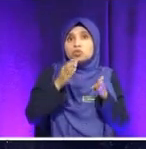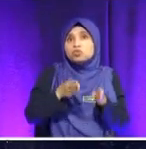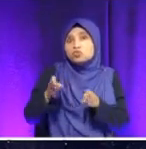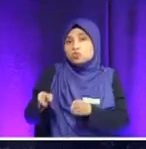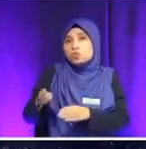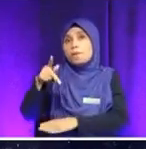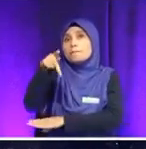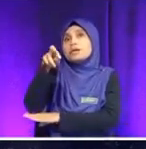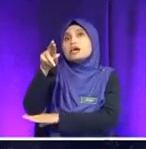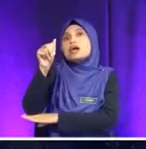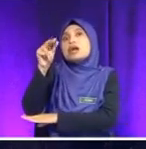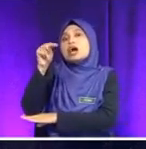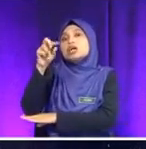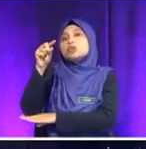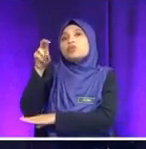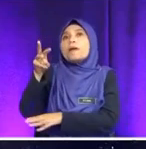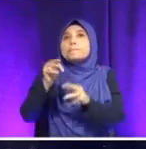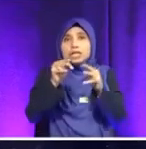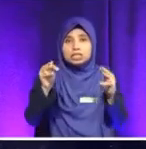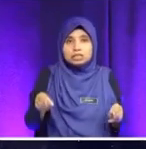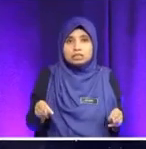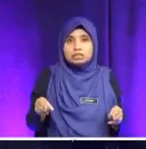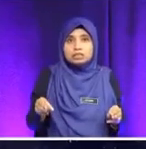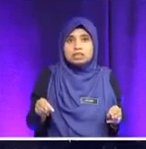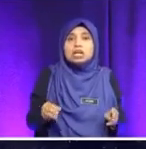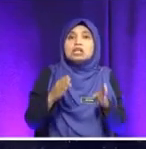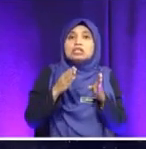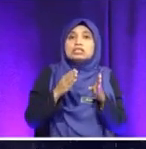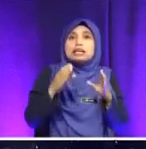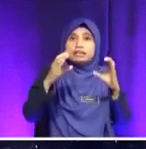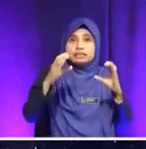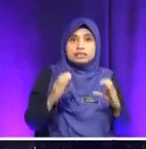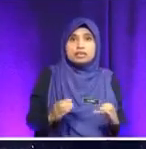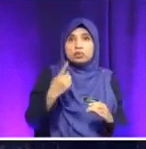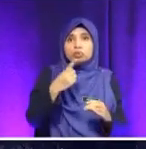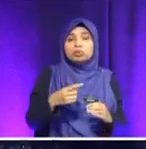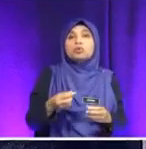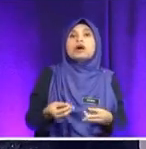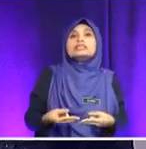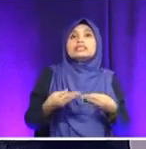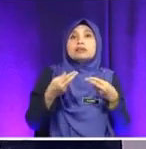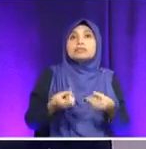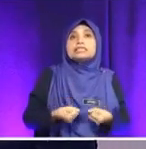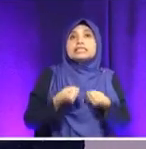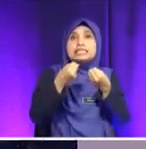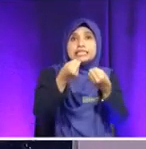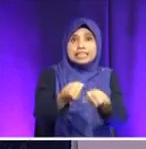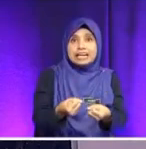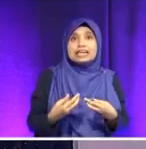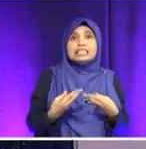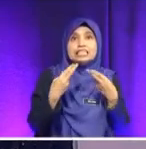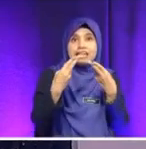peranggu meja dengan betul, dan kita pun dah belajar yang terakhir tadi, kita dah belajar cara-cara kita nak menyajikan hidangan. Jadi saya harap